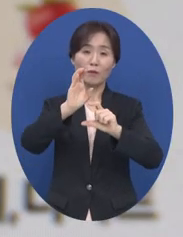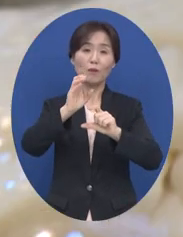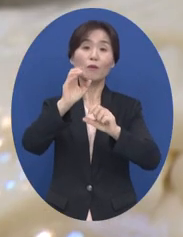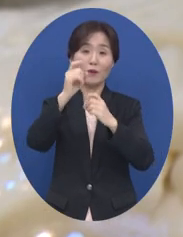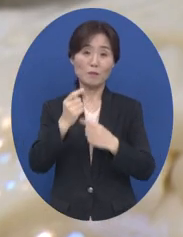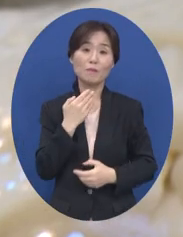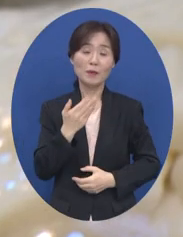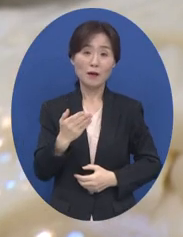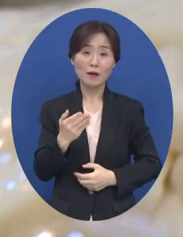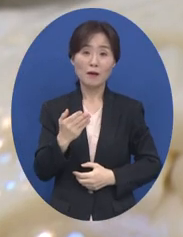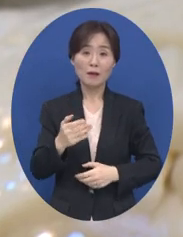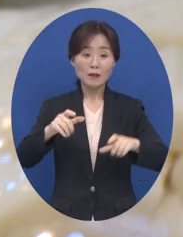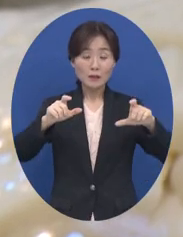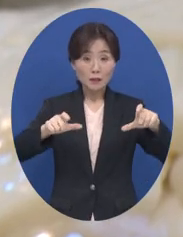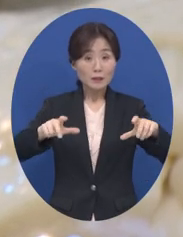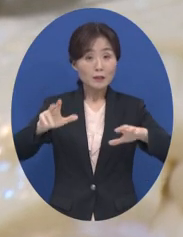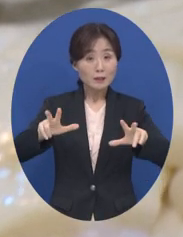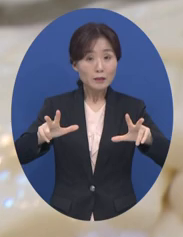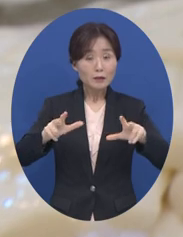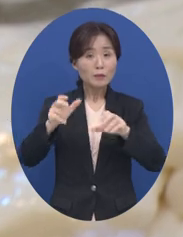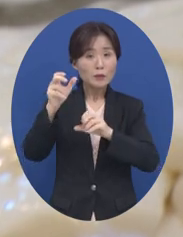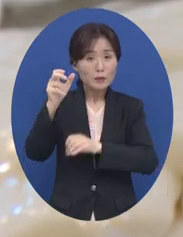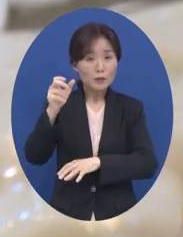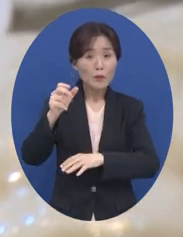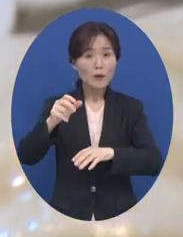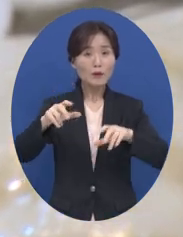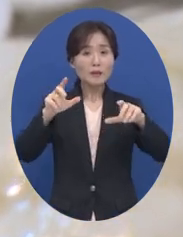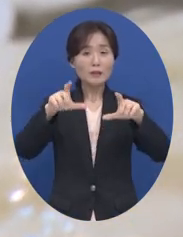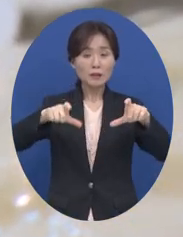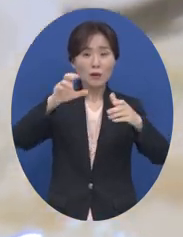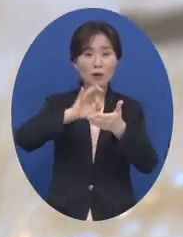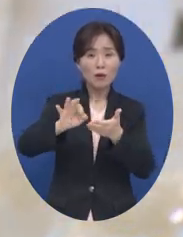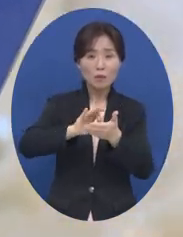있습니다. 기존 지역 카페 구매 인센티브나 소득